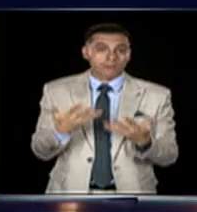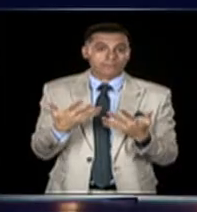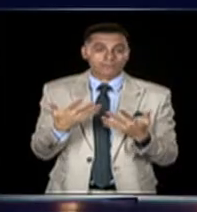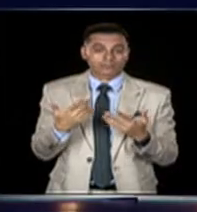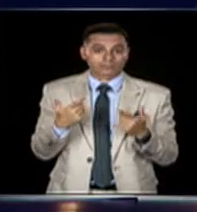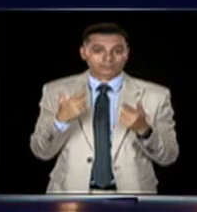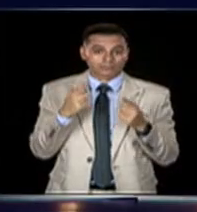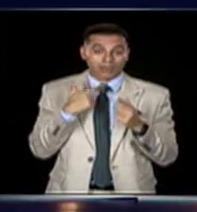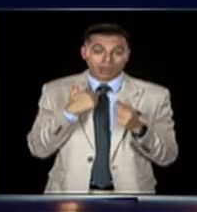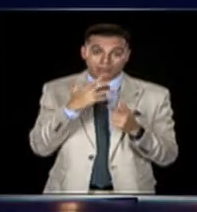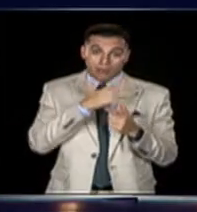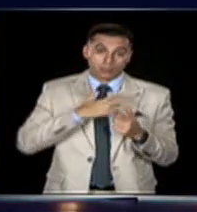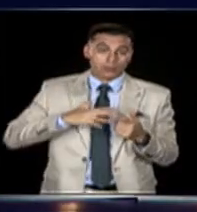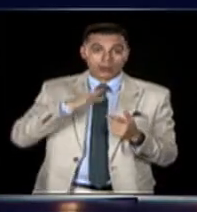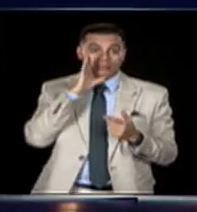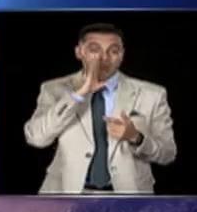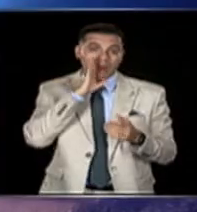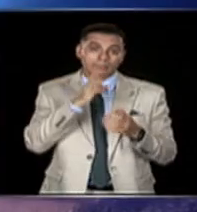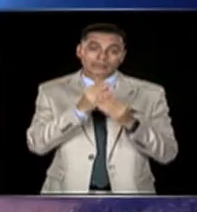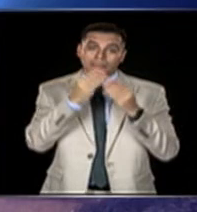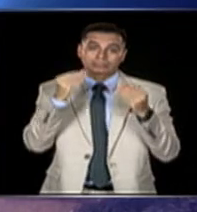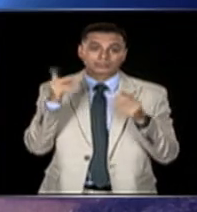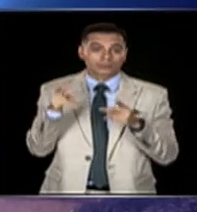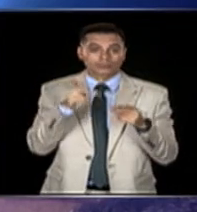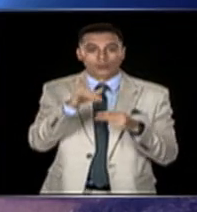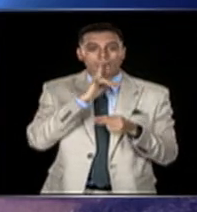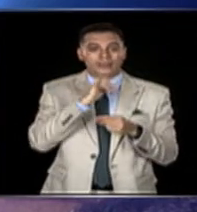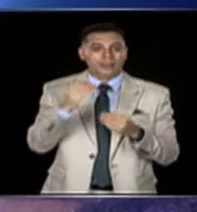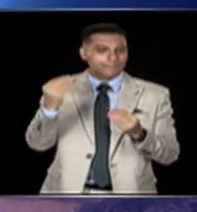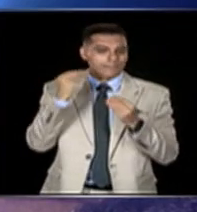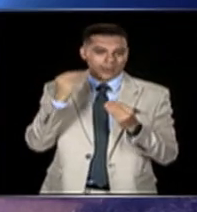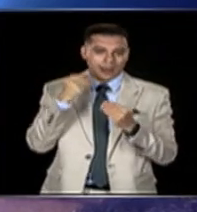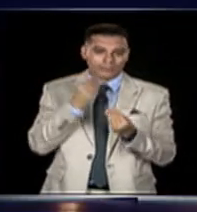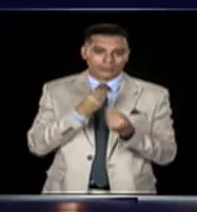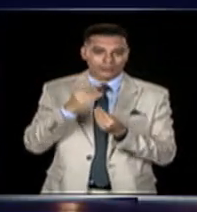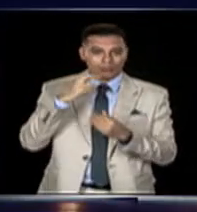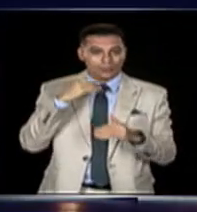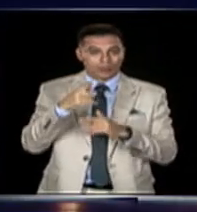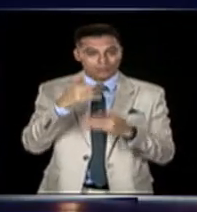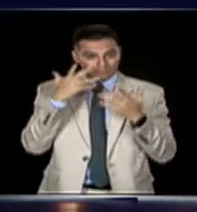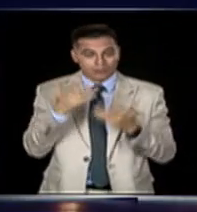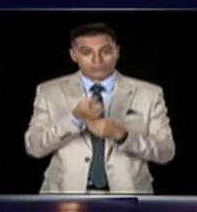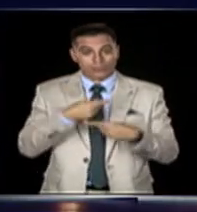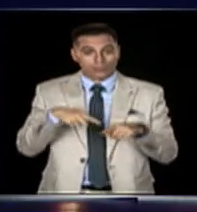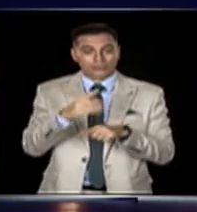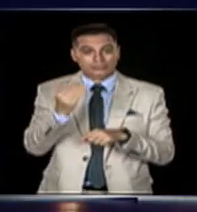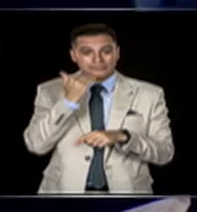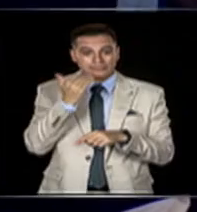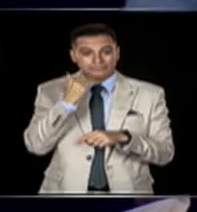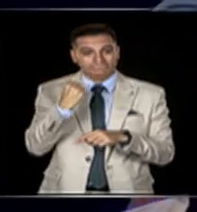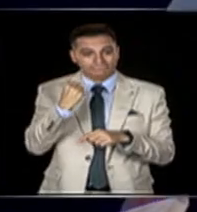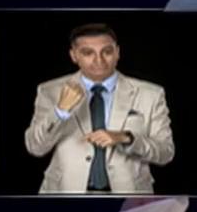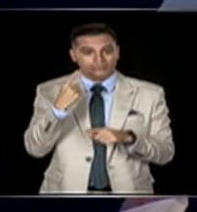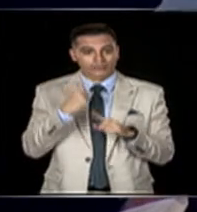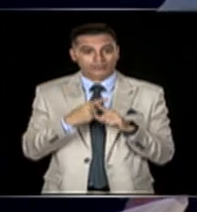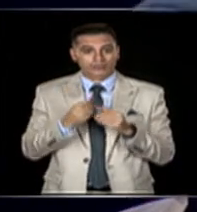احنا اتعلمنا كتير من الموسم ده. هم دايما معلمنا، يعني دايما فعلا ملهمين بإصرارهم. هم يعني